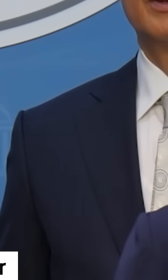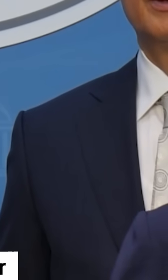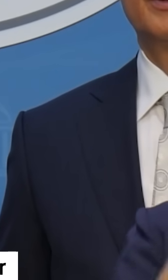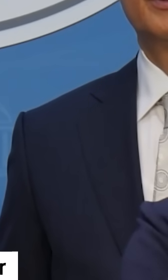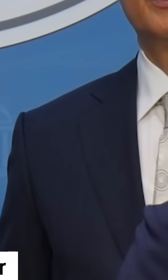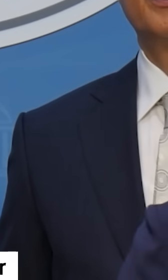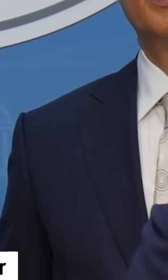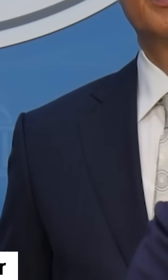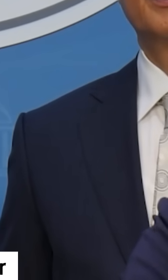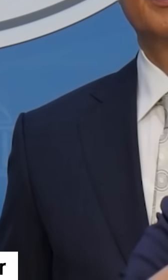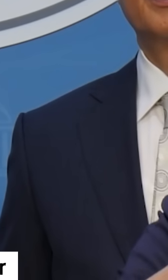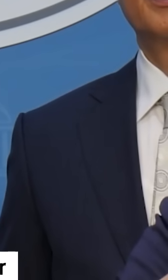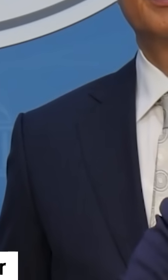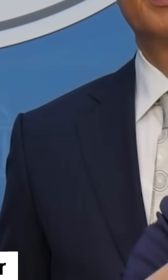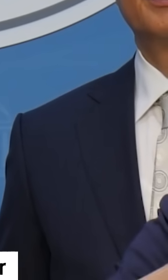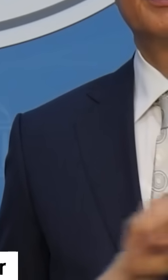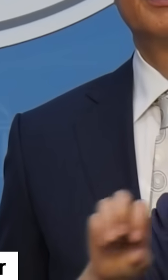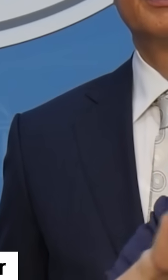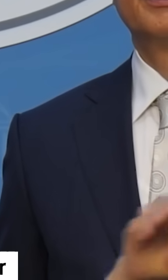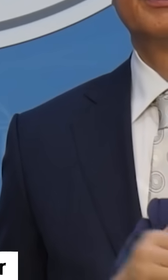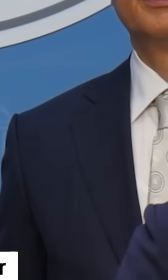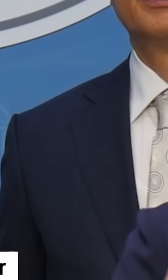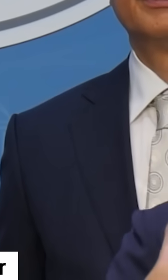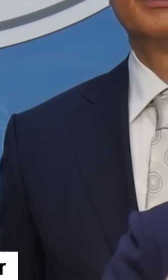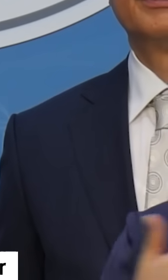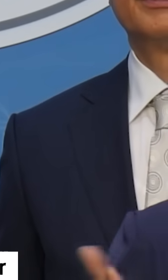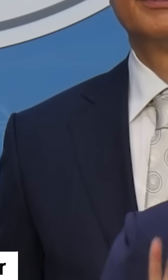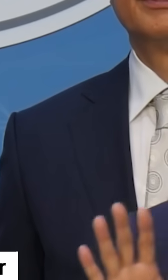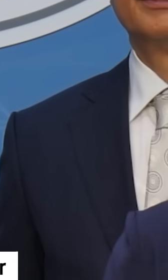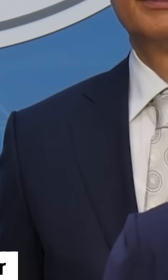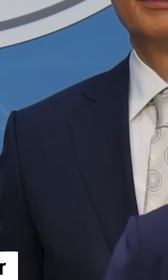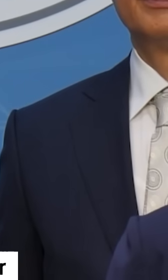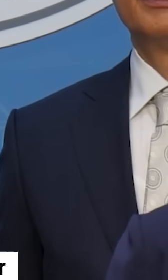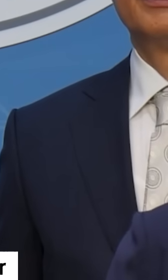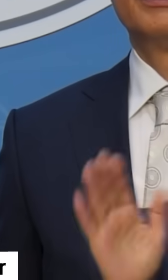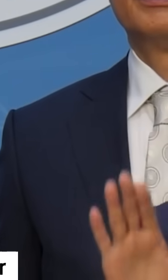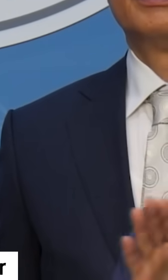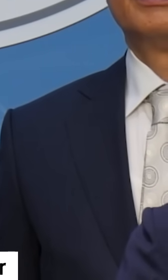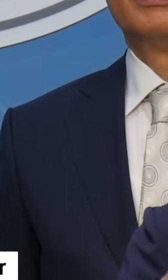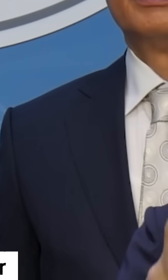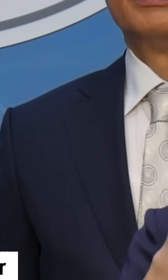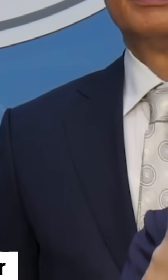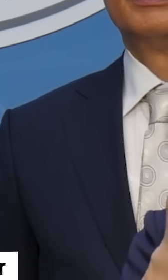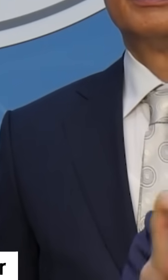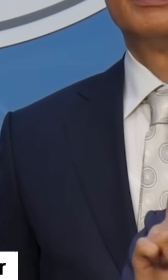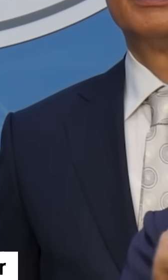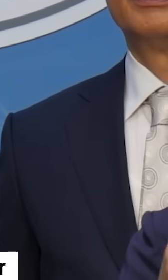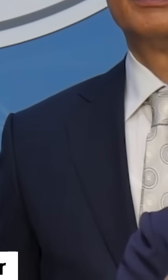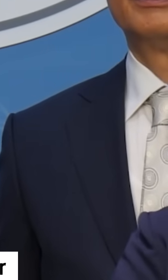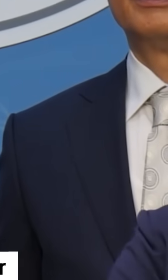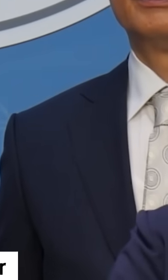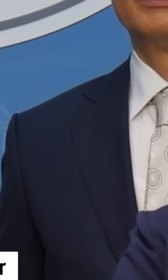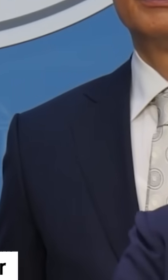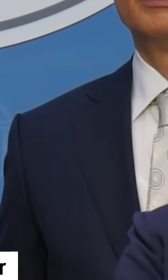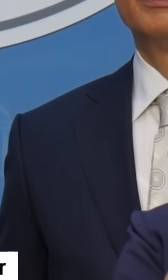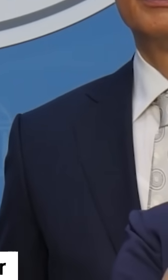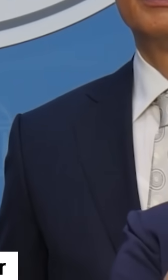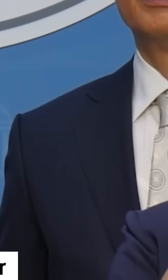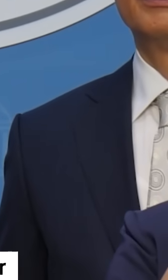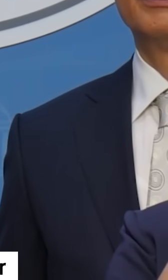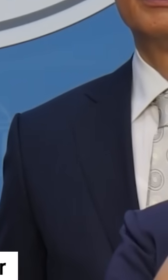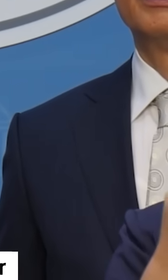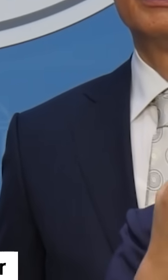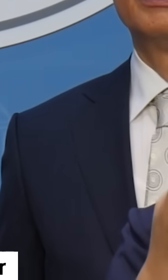후쿠시마 오염수 방류 결코 반가운 일은 아닙니다. 하지만 저는 단언합니다. 제가 배우고 제가